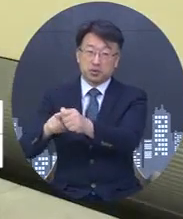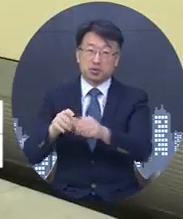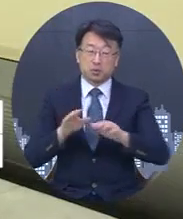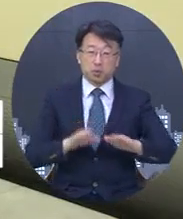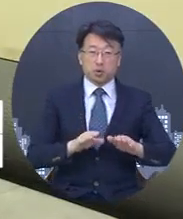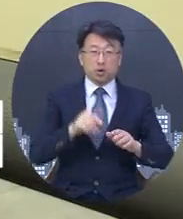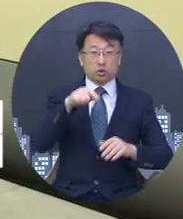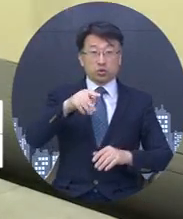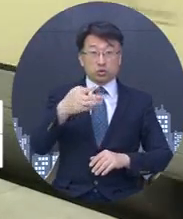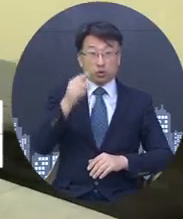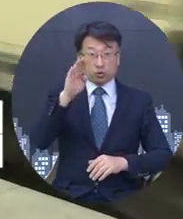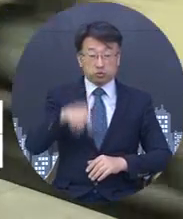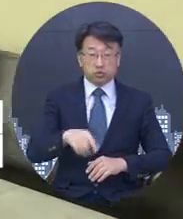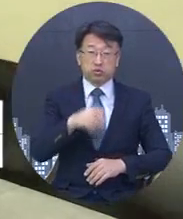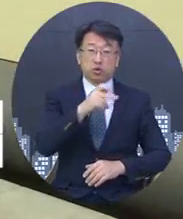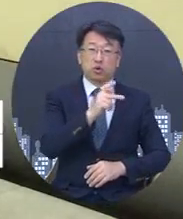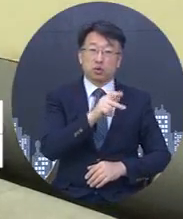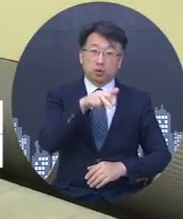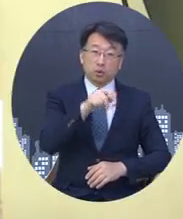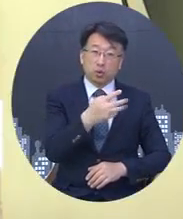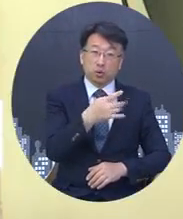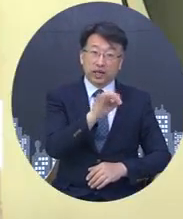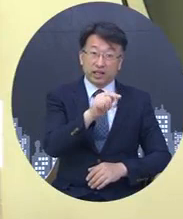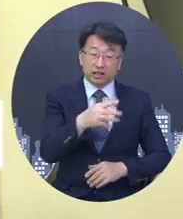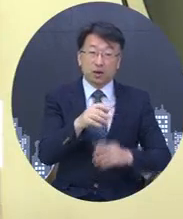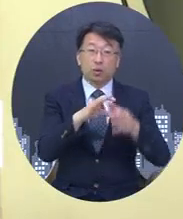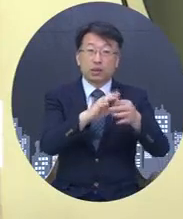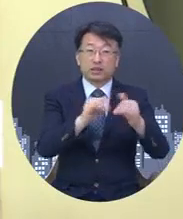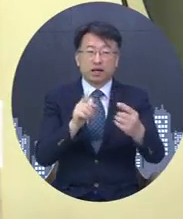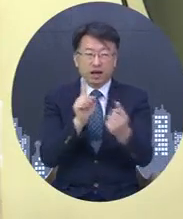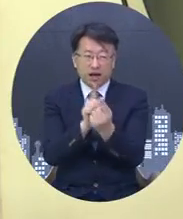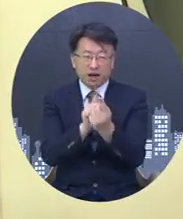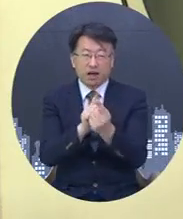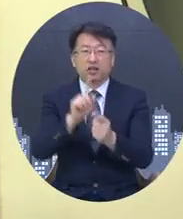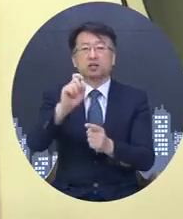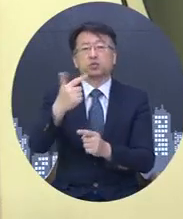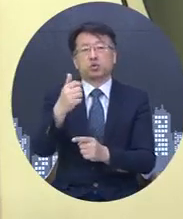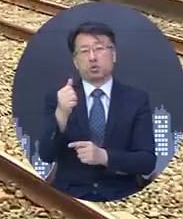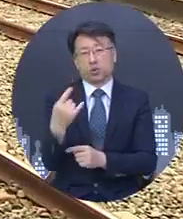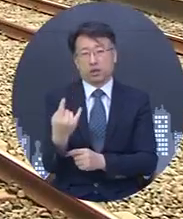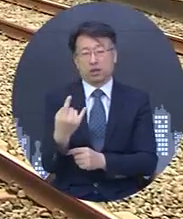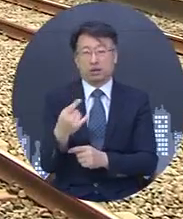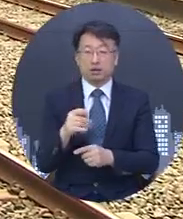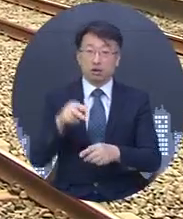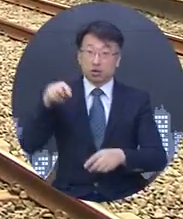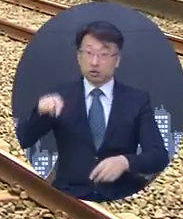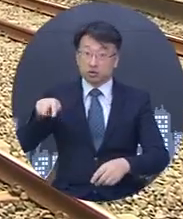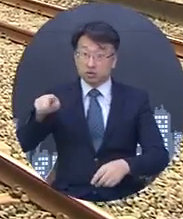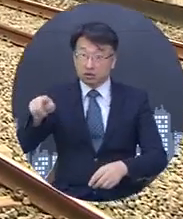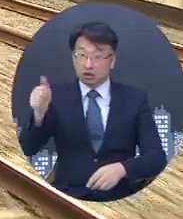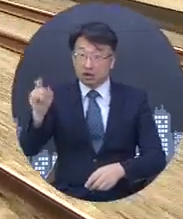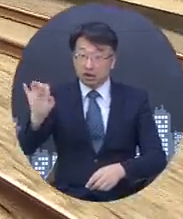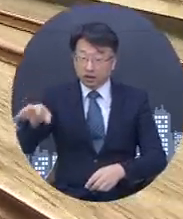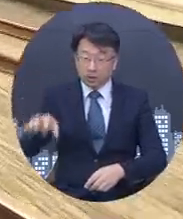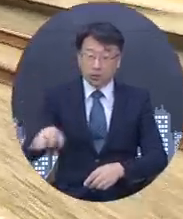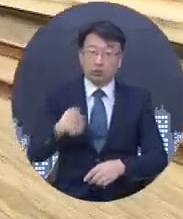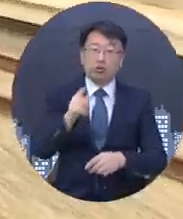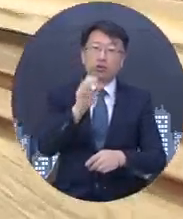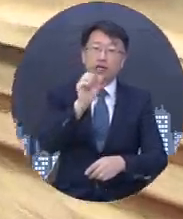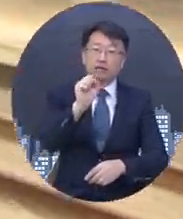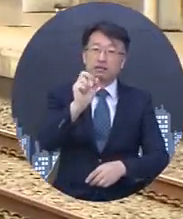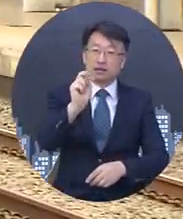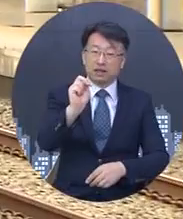들어 국토부와 코레일 등 관계자를 18차례 만나 수서행 KTX나 SRT 신설을